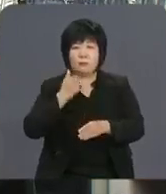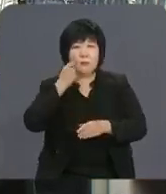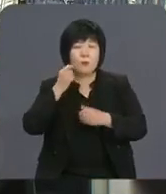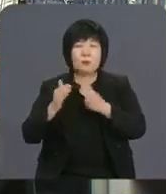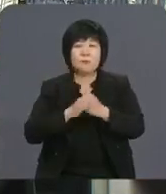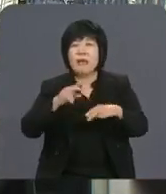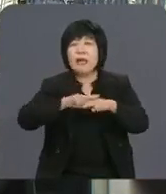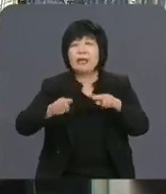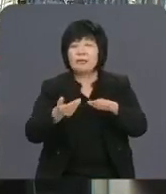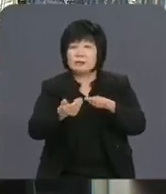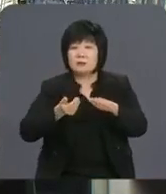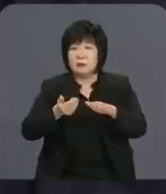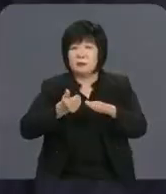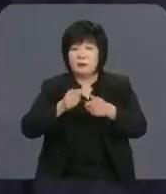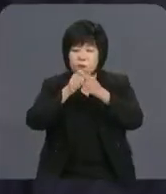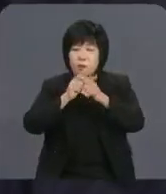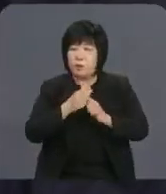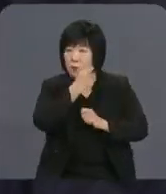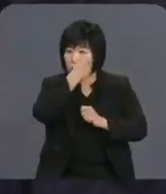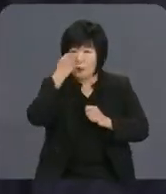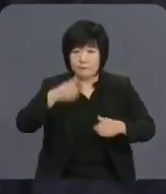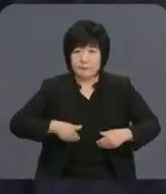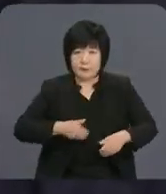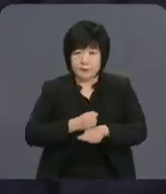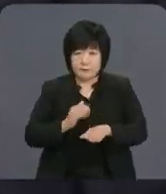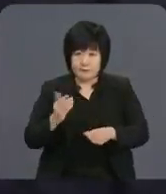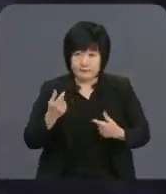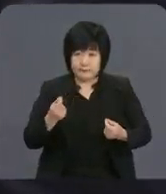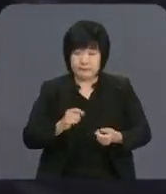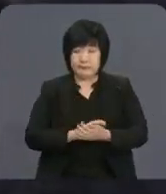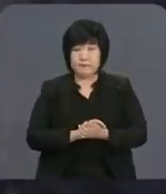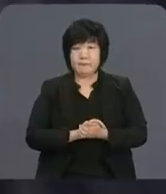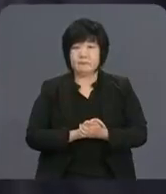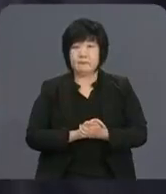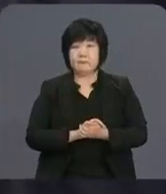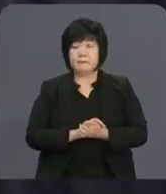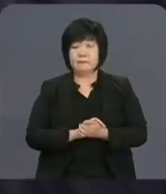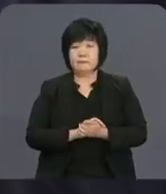꼼꼼한 확인이 필요합니다 kbs 뉴스 최지영 타